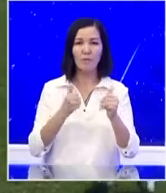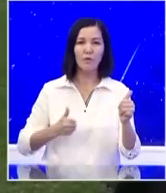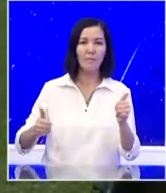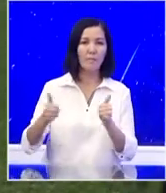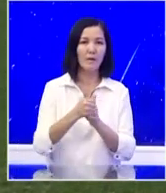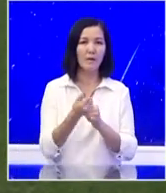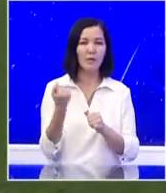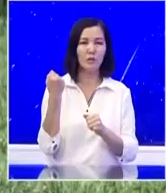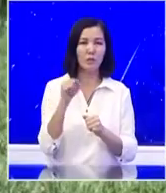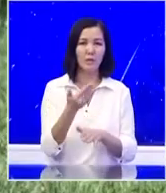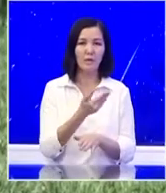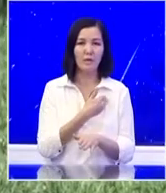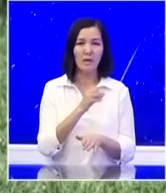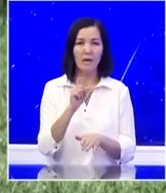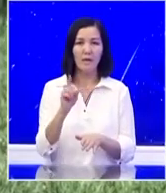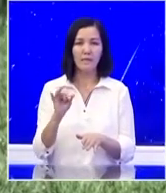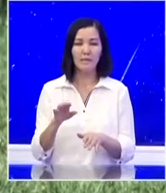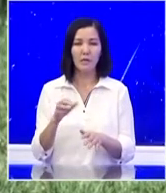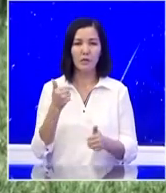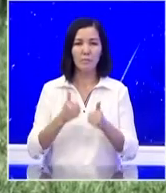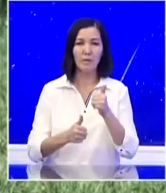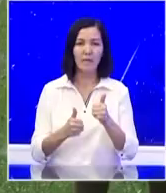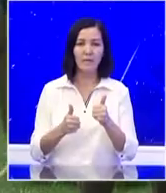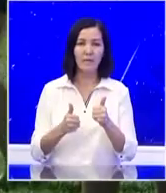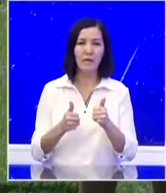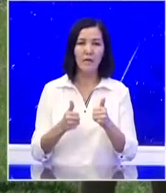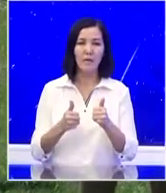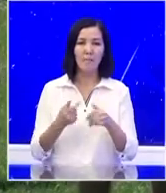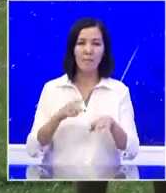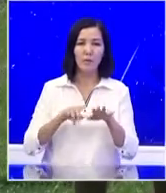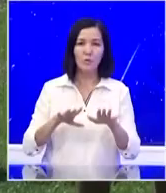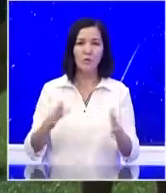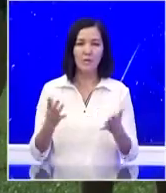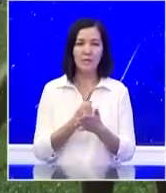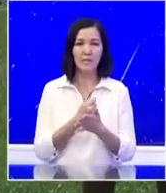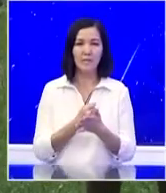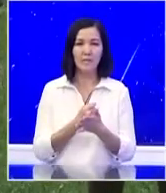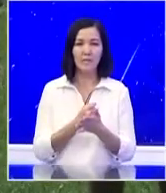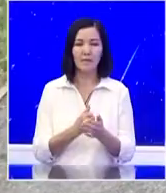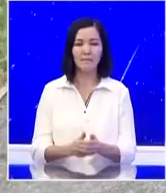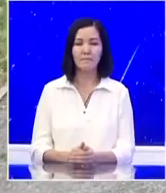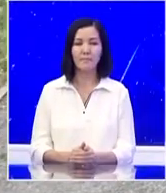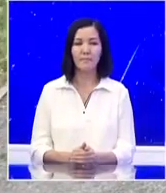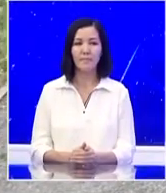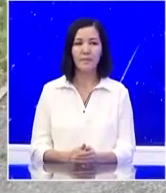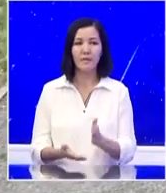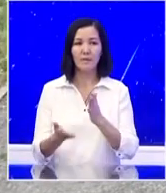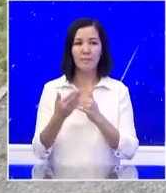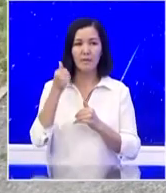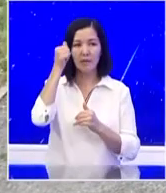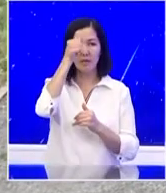біріне белгіленген Азия чемпионатында жүлдегер атану. Айта кетейік, клуб ойыншыларының дені ел құрамасын жасақтайды. Былтырғы жылда